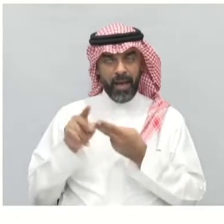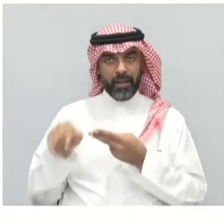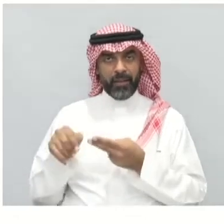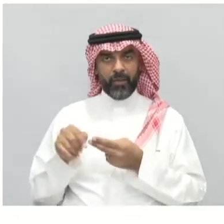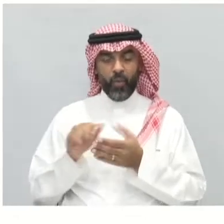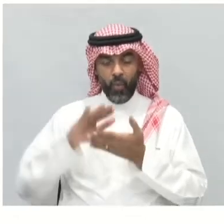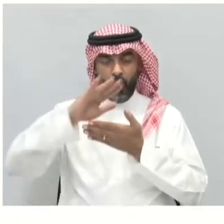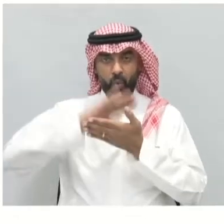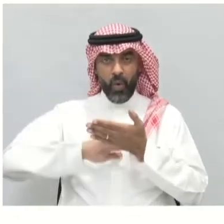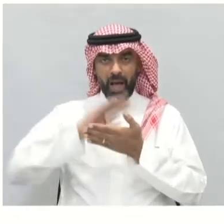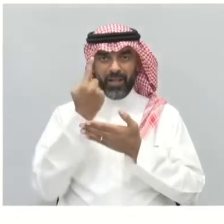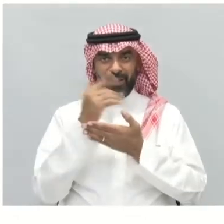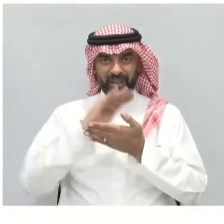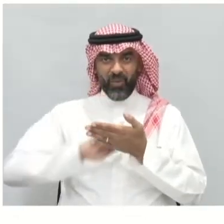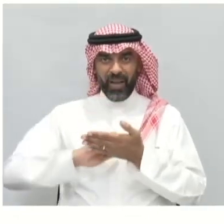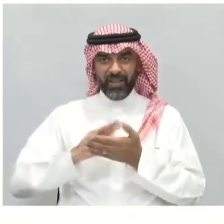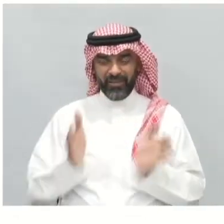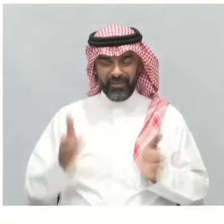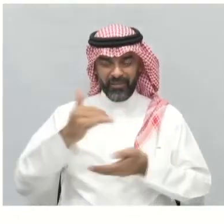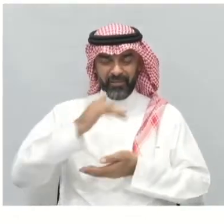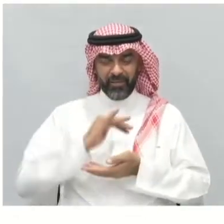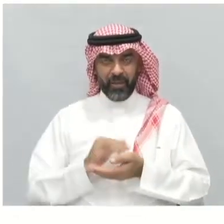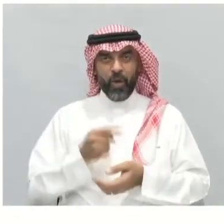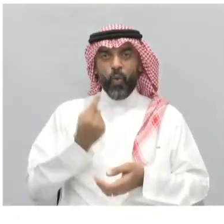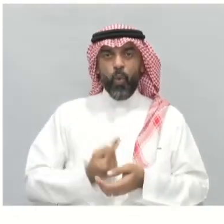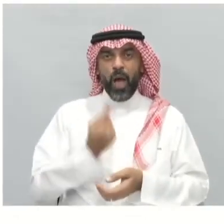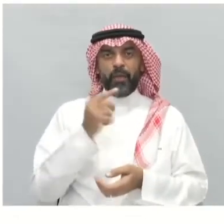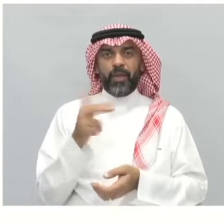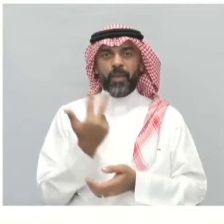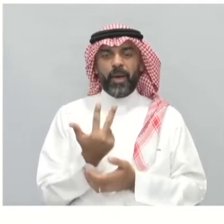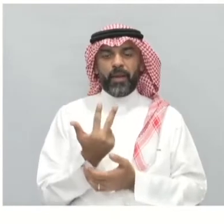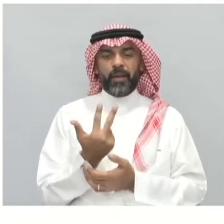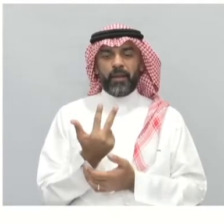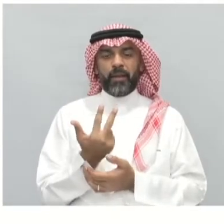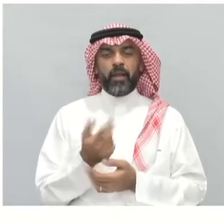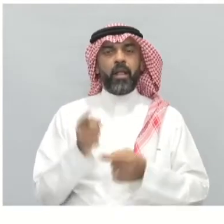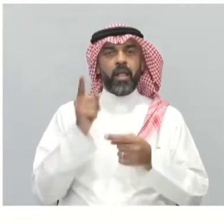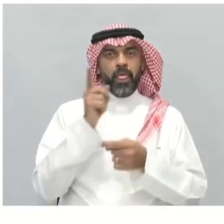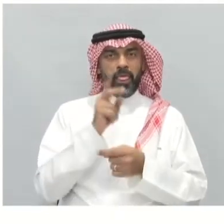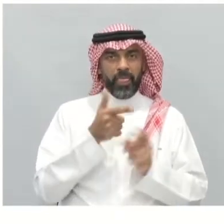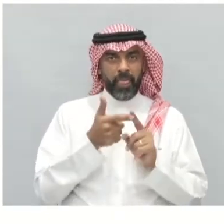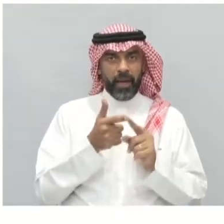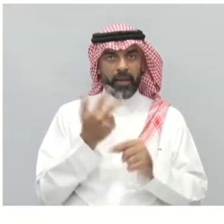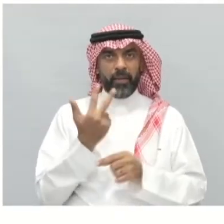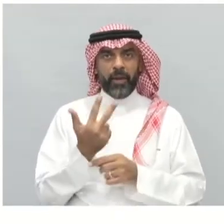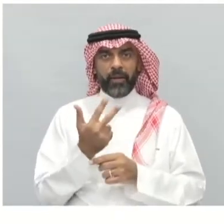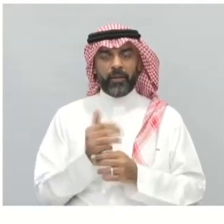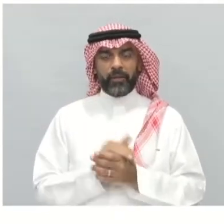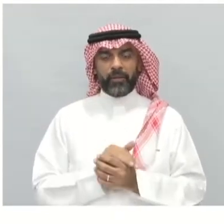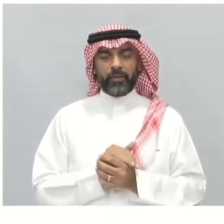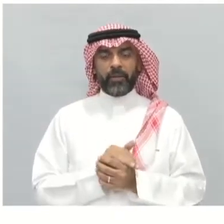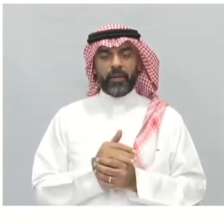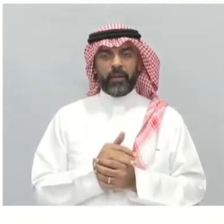الوجه الواحد هو اعطاني معلومه انه في سته وجوه الوجه الثاني ايضا ثمانيه طيب